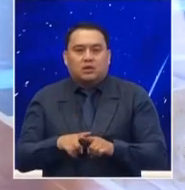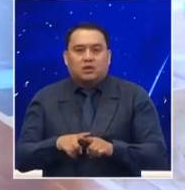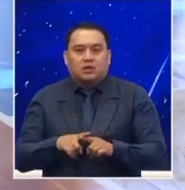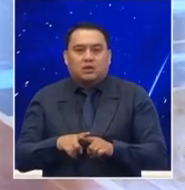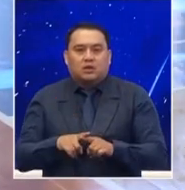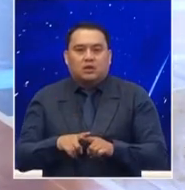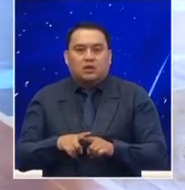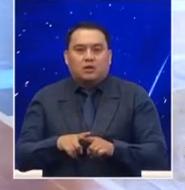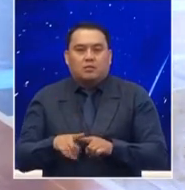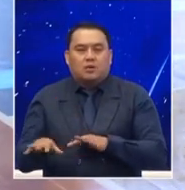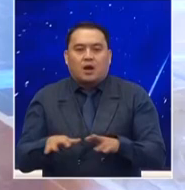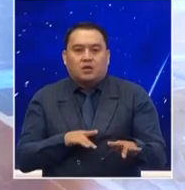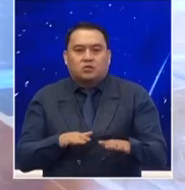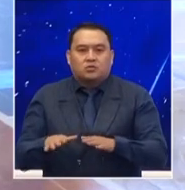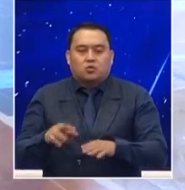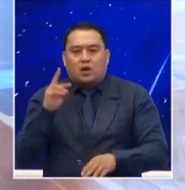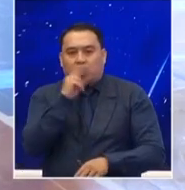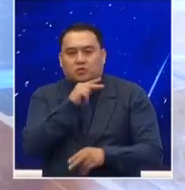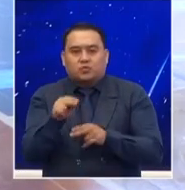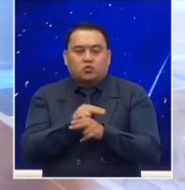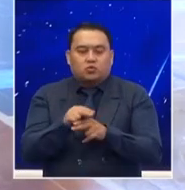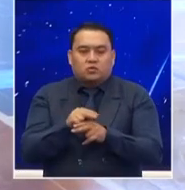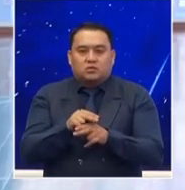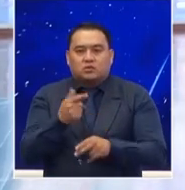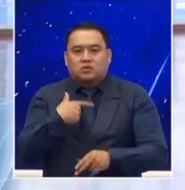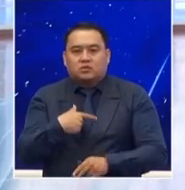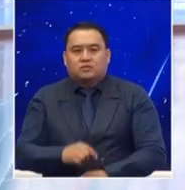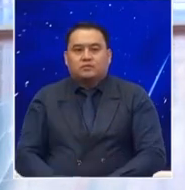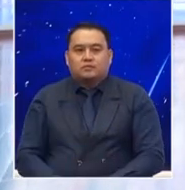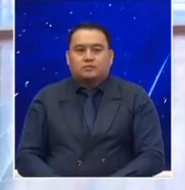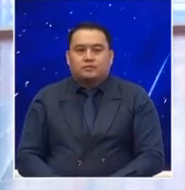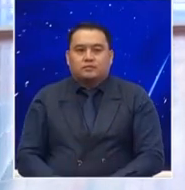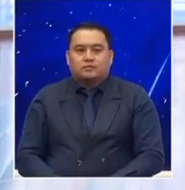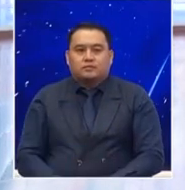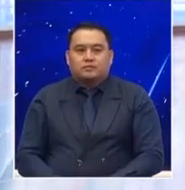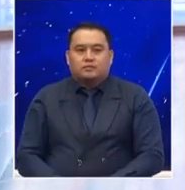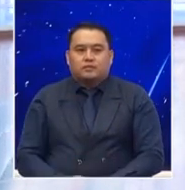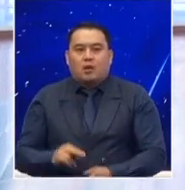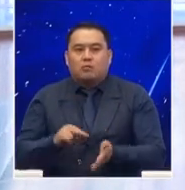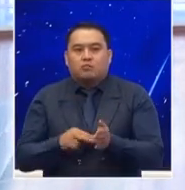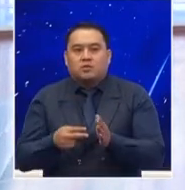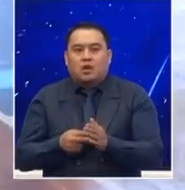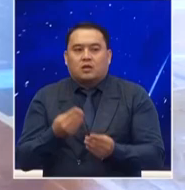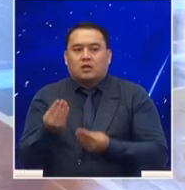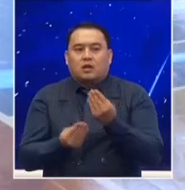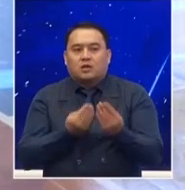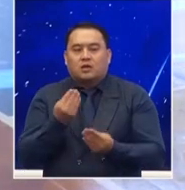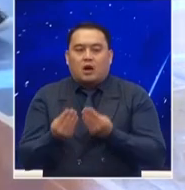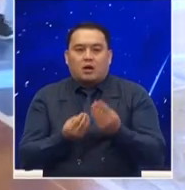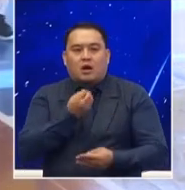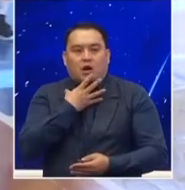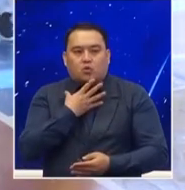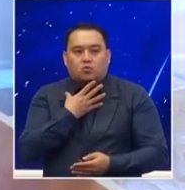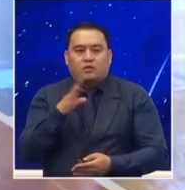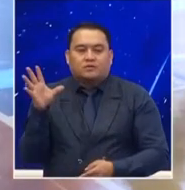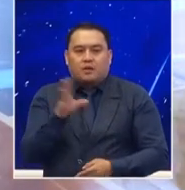И тут происходит работа над ошибками под руководством нашего тренера. Планы на следующий тур — отыграть хорошо